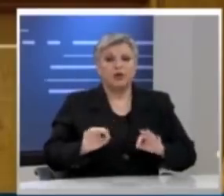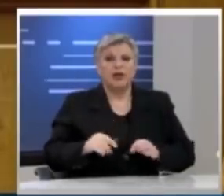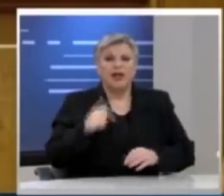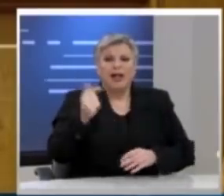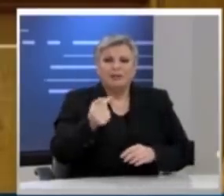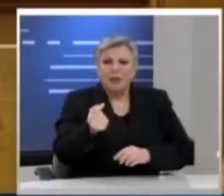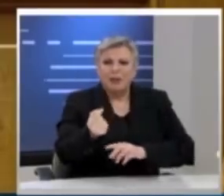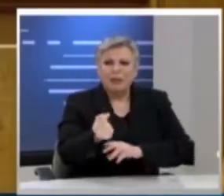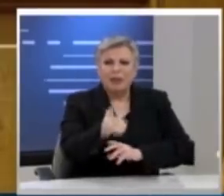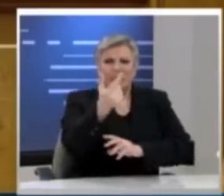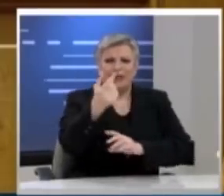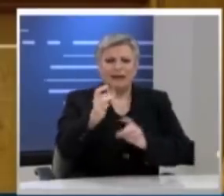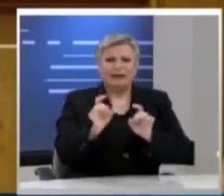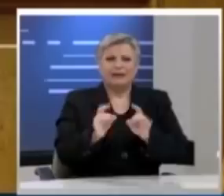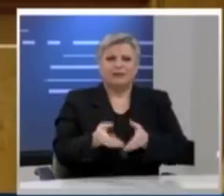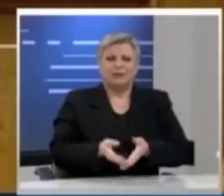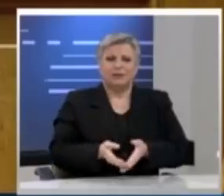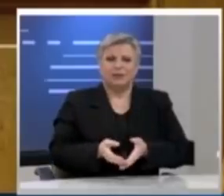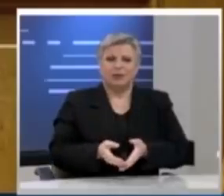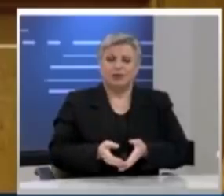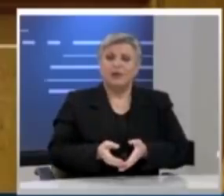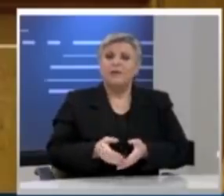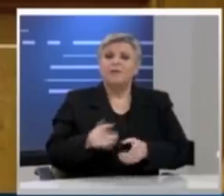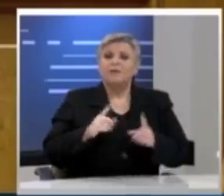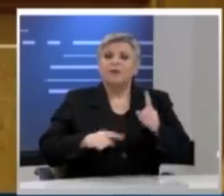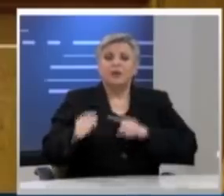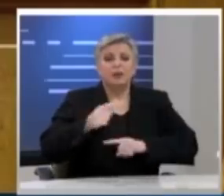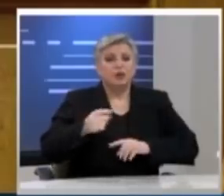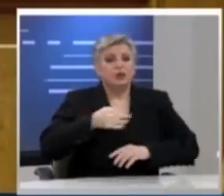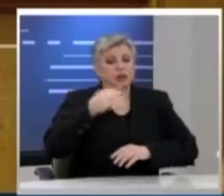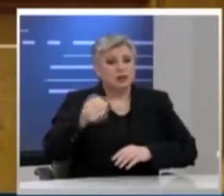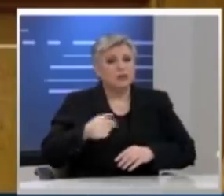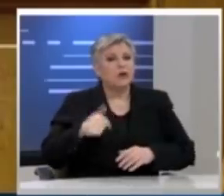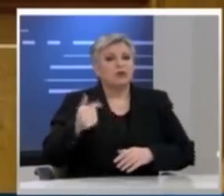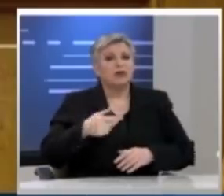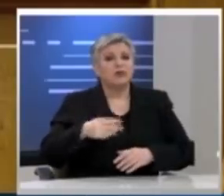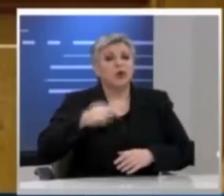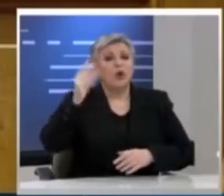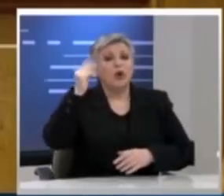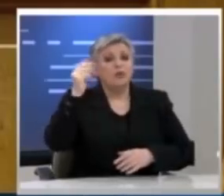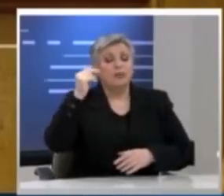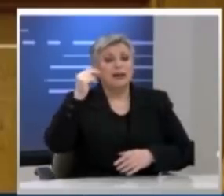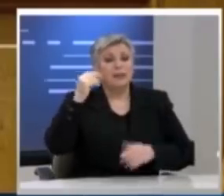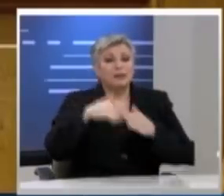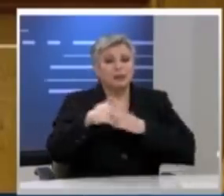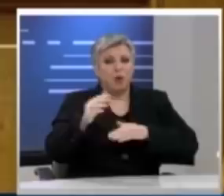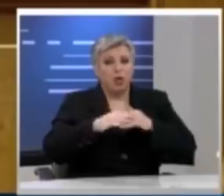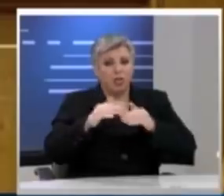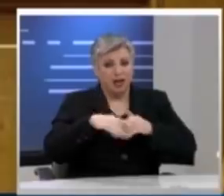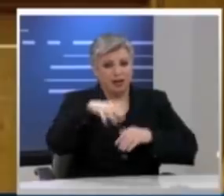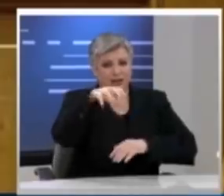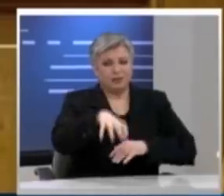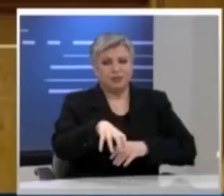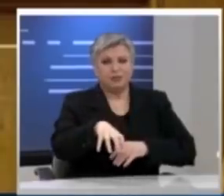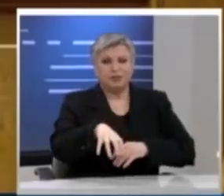των ωκεανό και ποιος σας είπε ότι η ίδρυση ενός πανεπιστημιακού τμήματος δεν πρέπει να